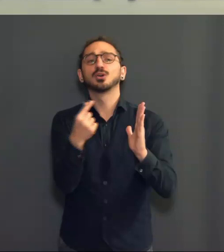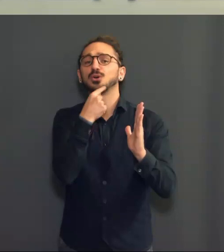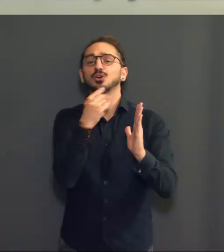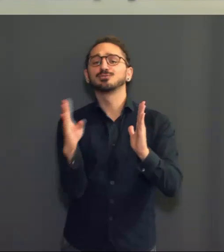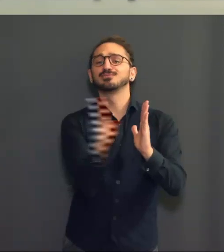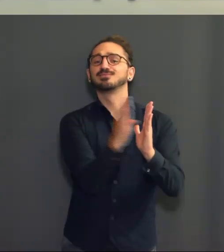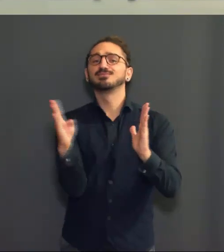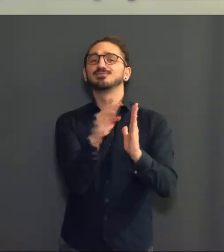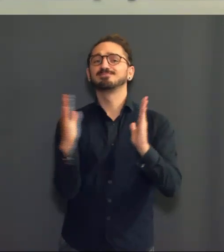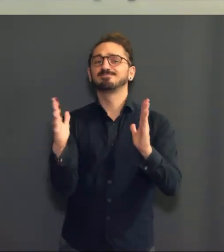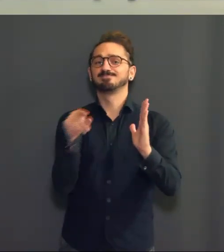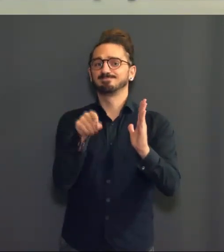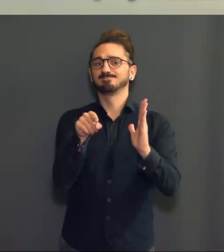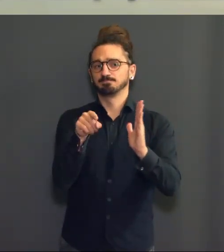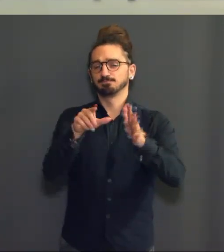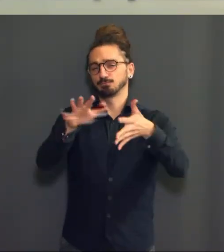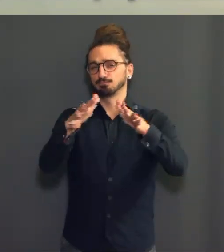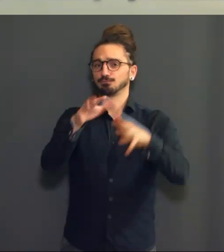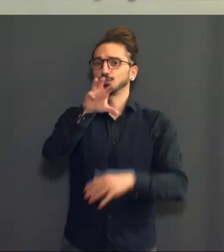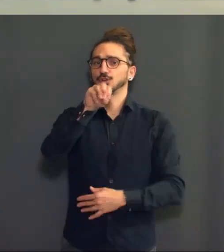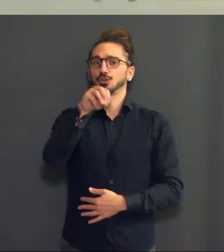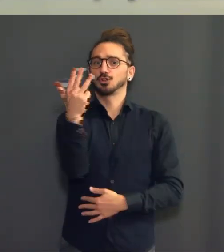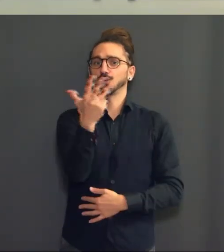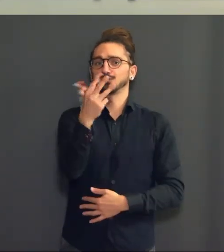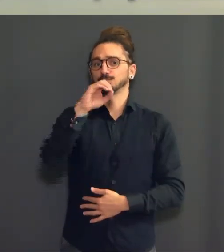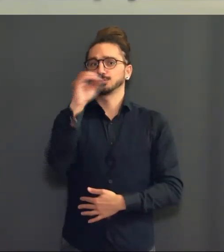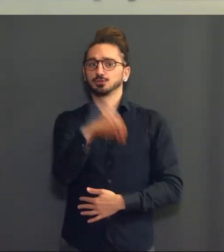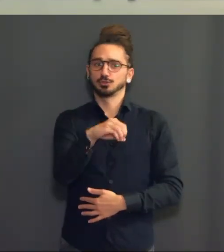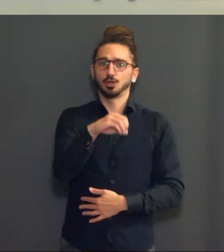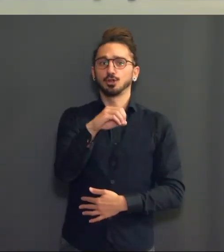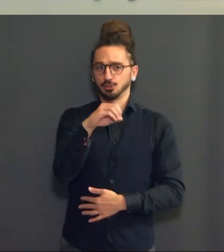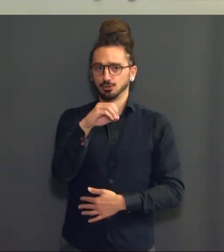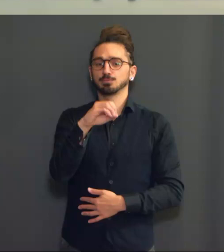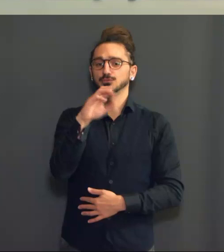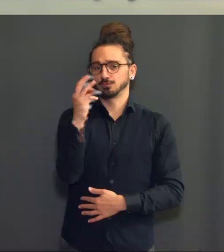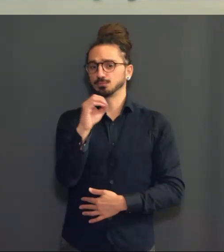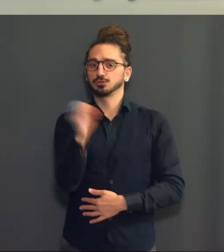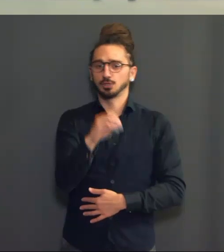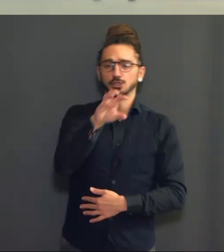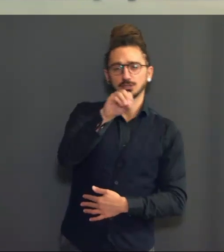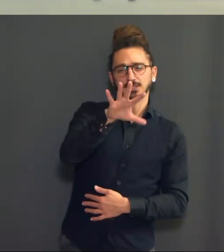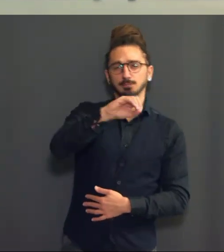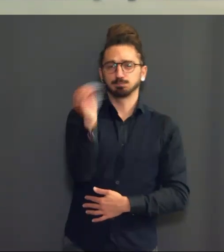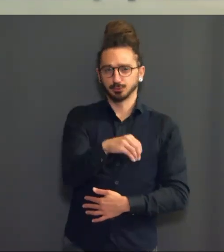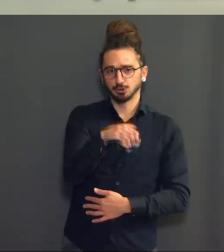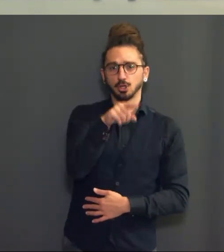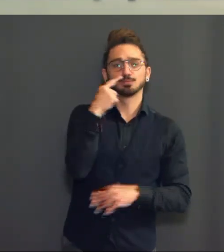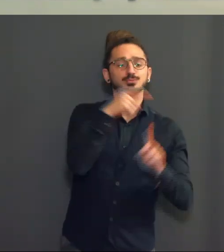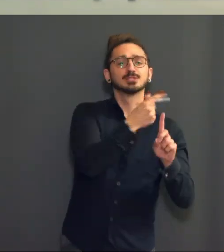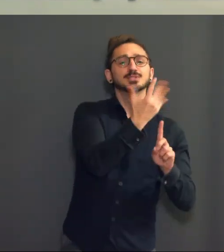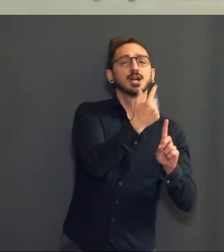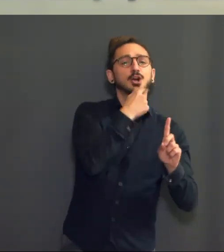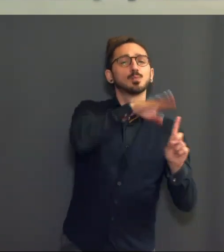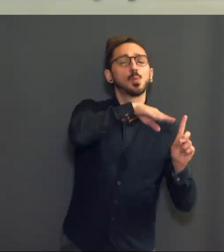39% des décès. 35% avaient moins de 75 ans et 26% plus de 84